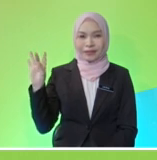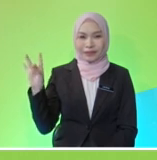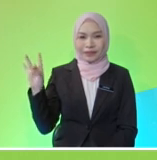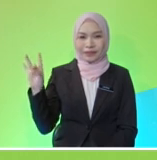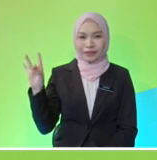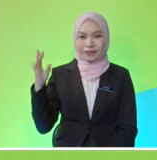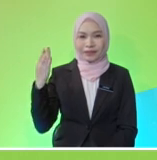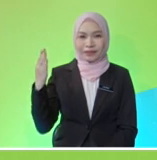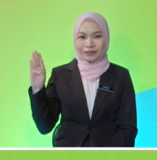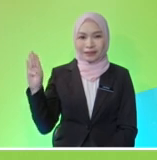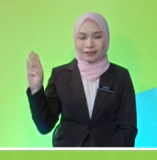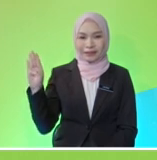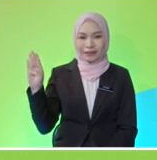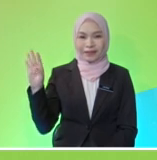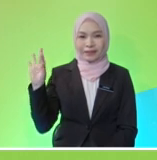18.